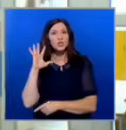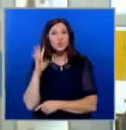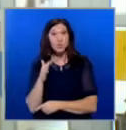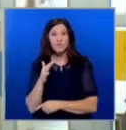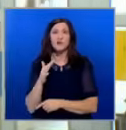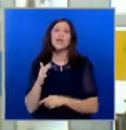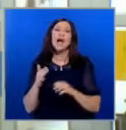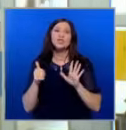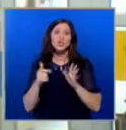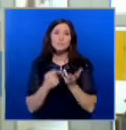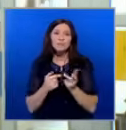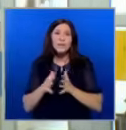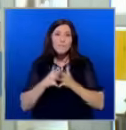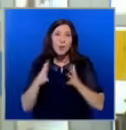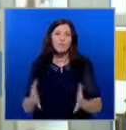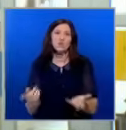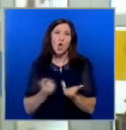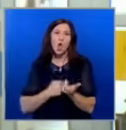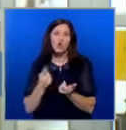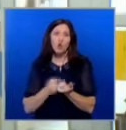пъти повече, отколкото